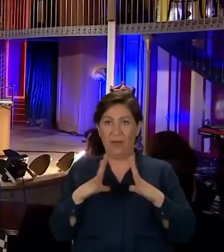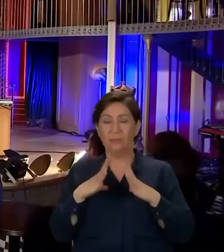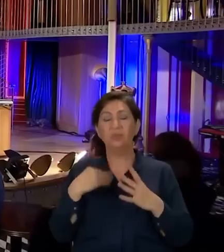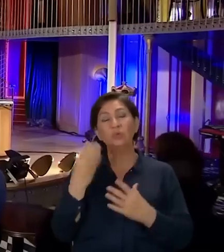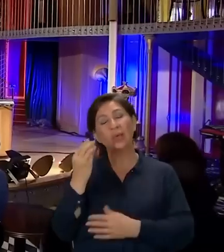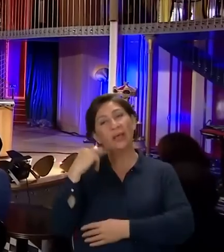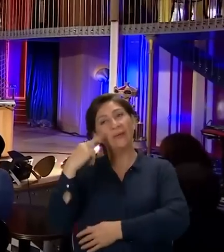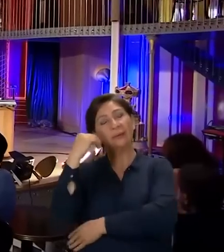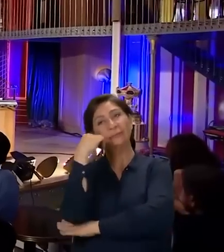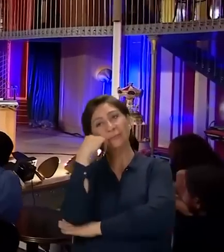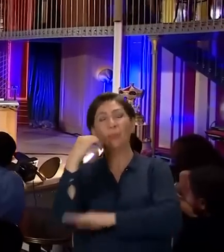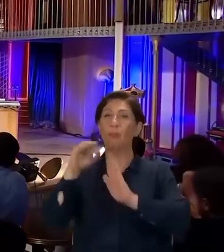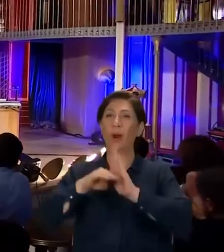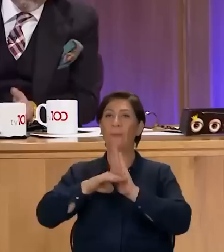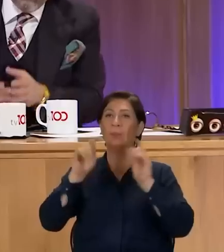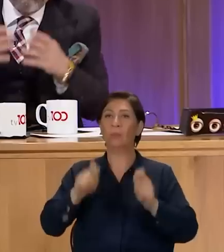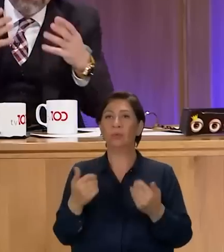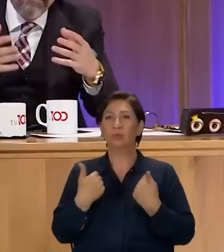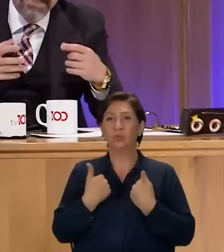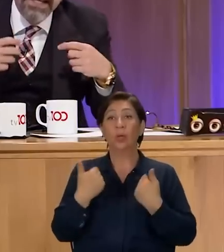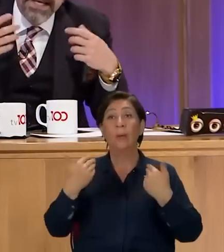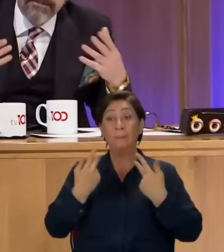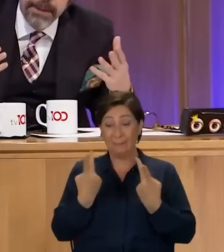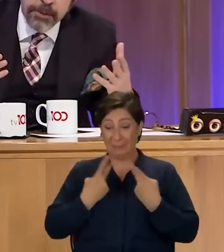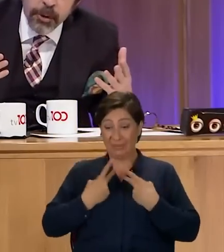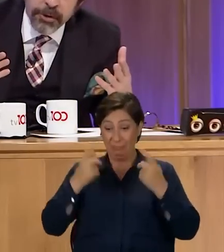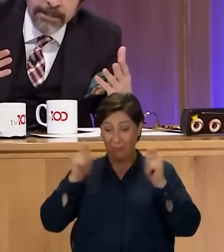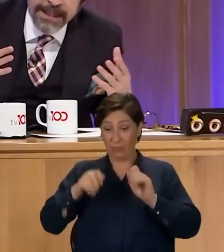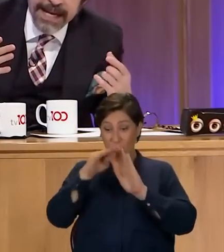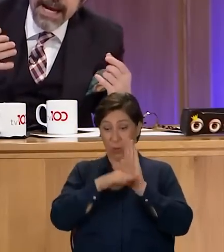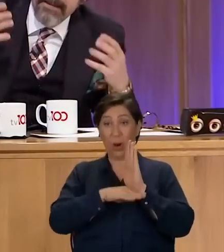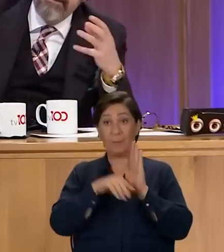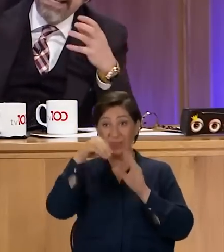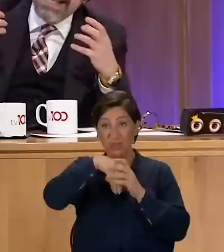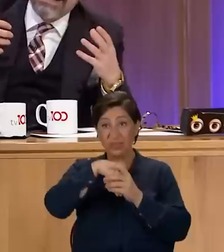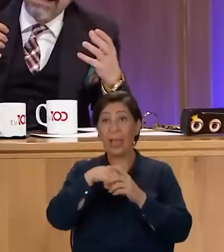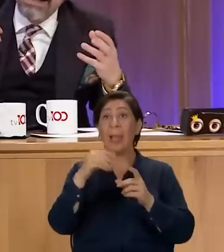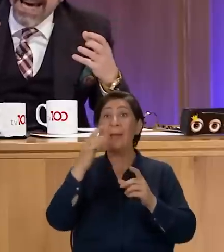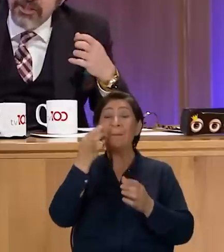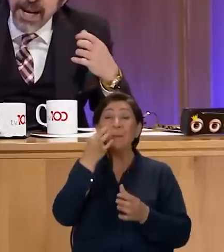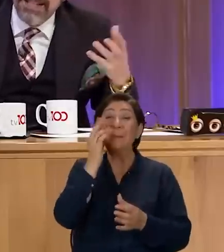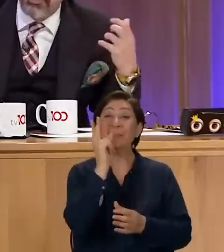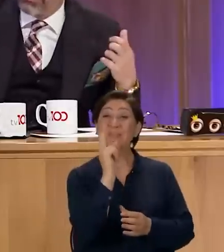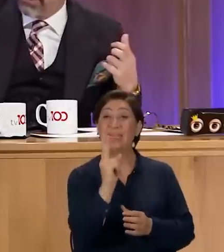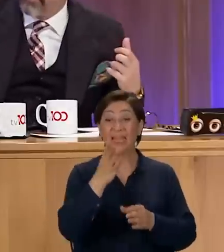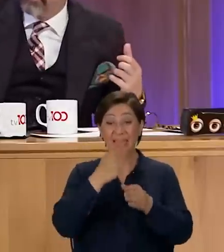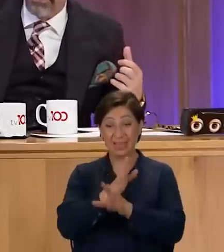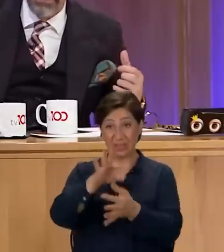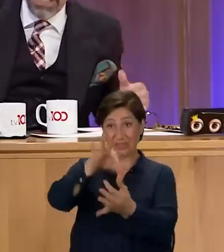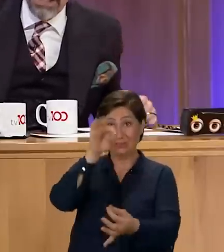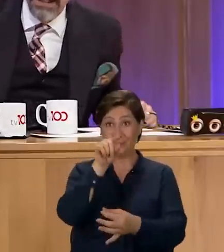çok efendice programlar yapıyoruz bunun yanında. Yani bizim yaptığımız programlarda bizzat gerçek